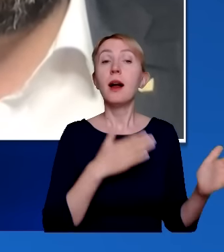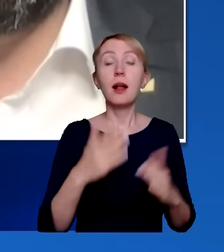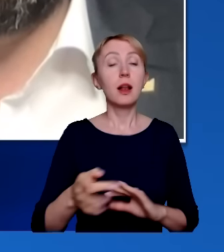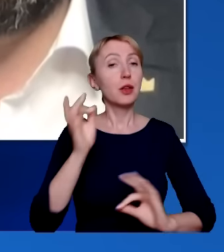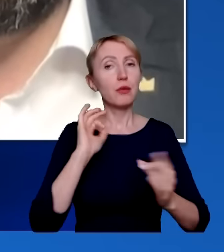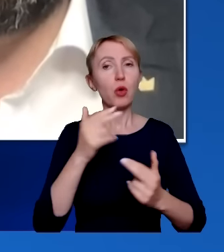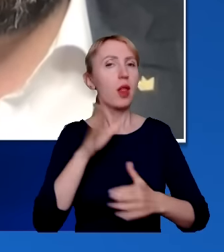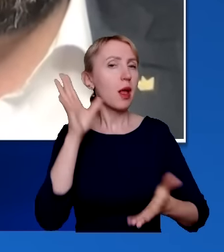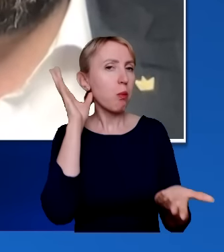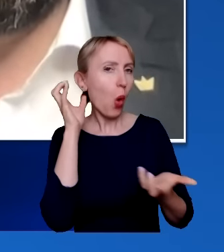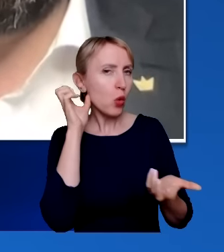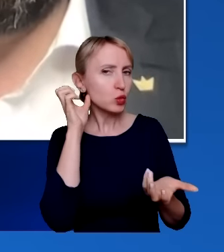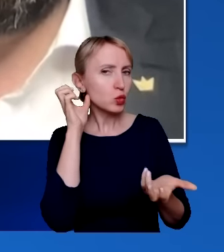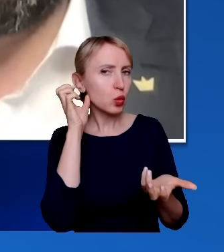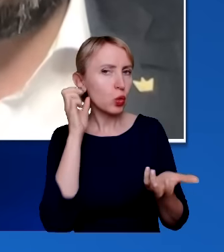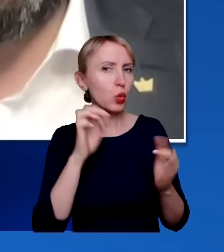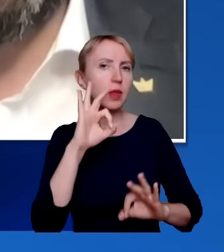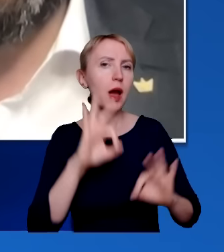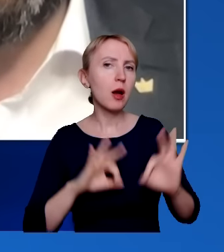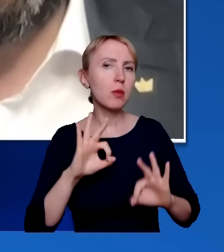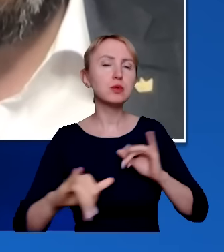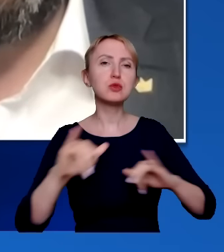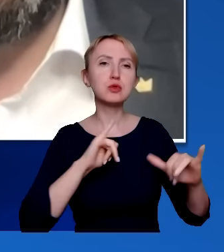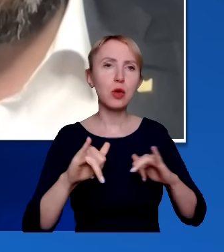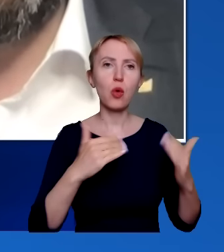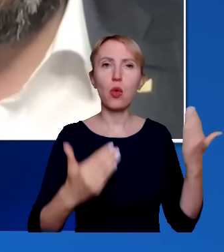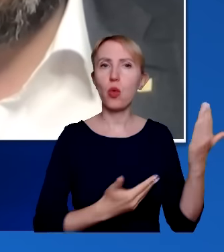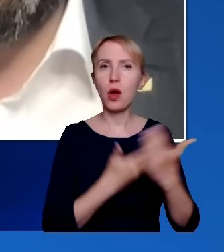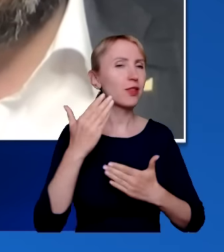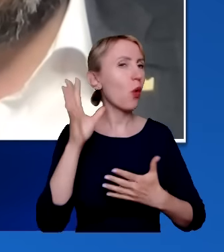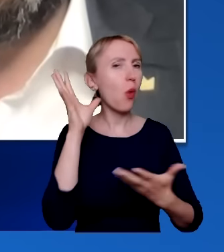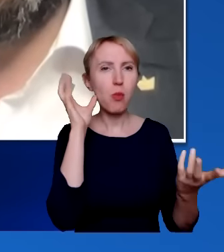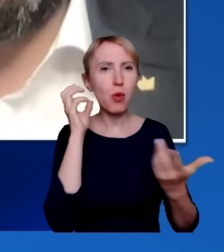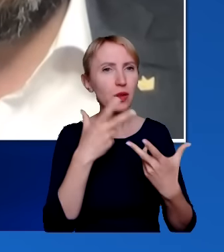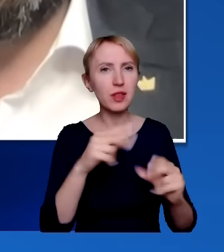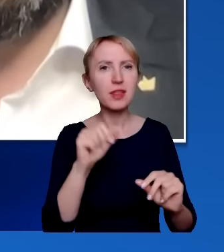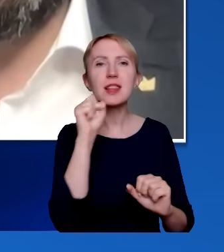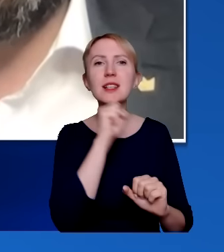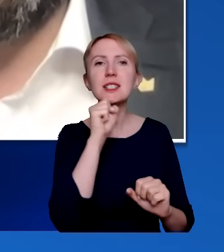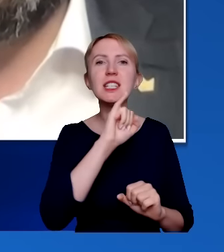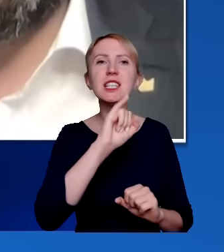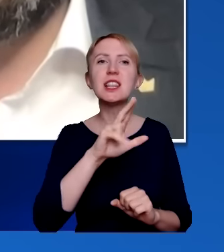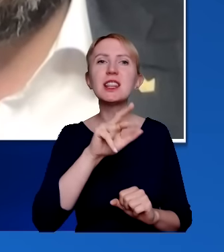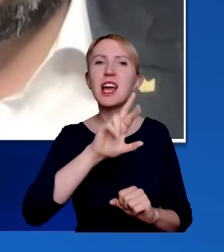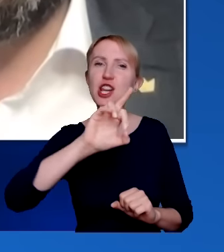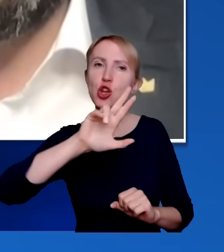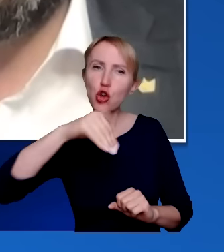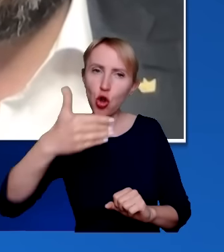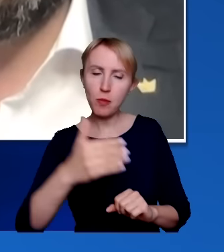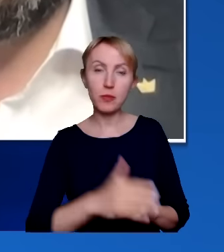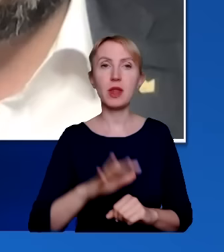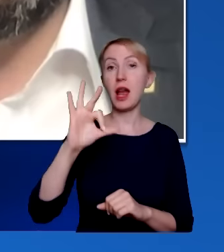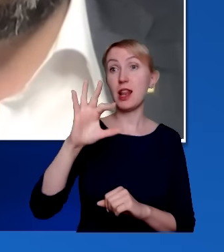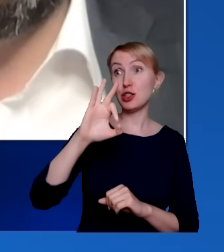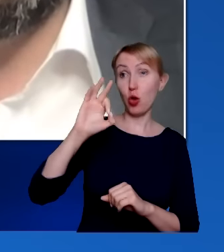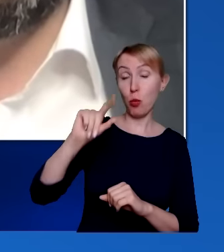podsłuchu na posiedzeniu rządu okazuje się że nie podsłuch tylko stary intercom ale już sop na Twitterze pisze